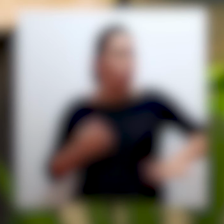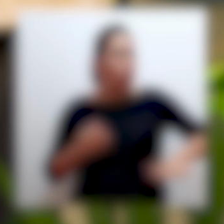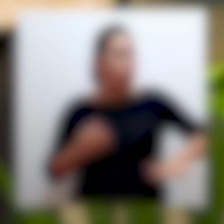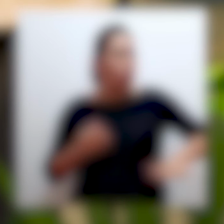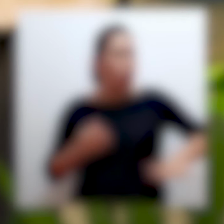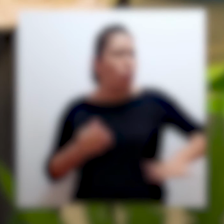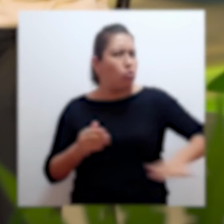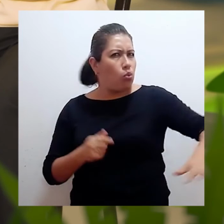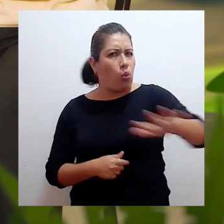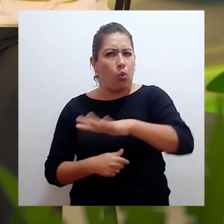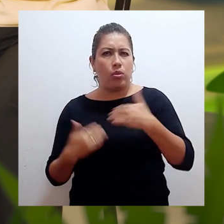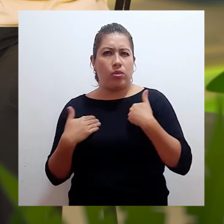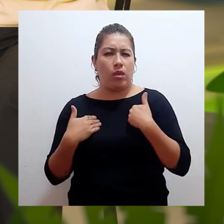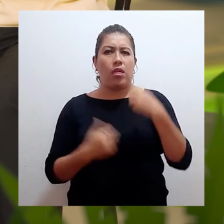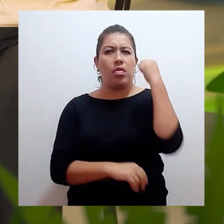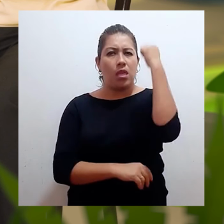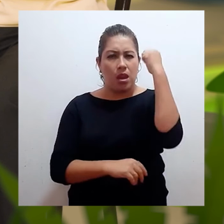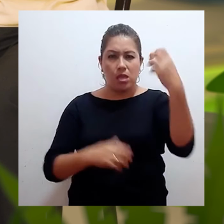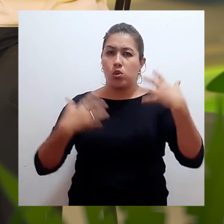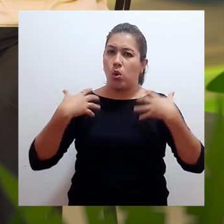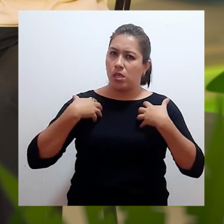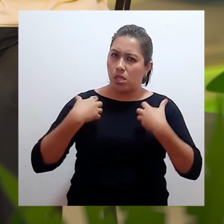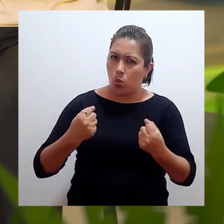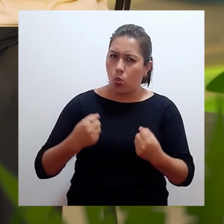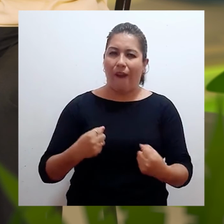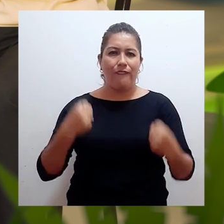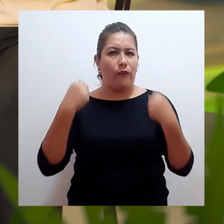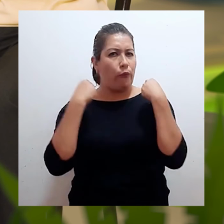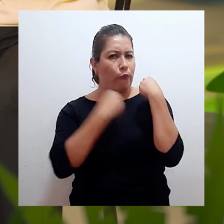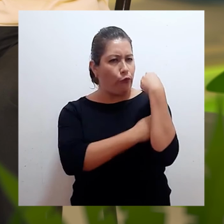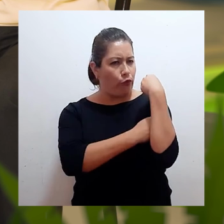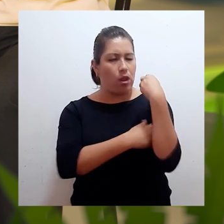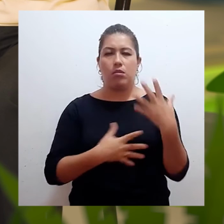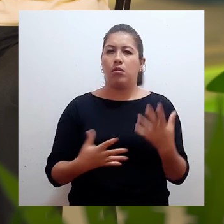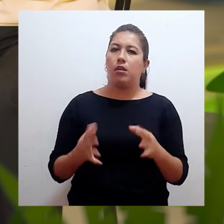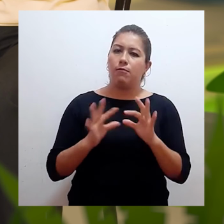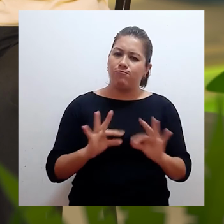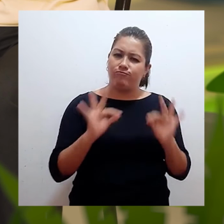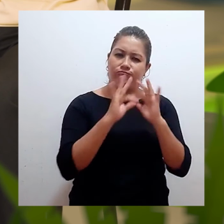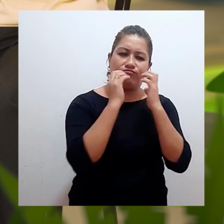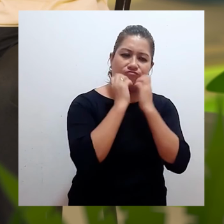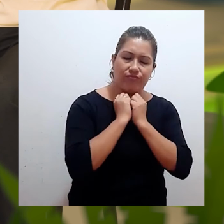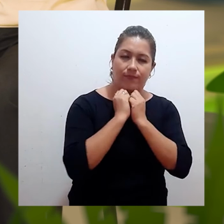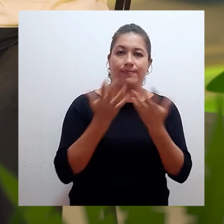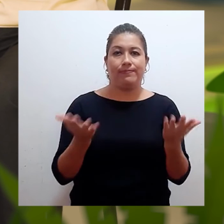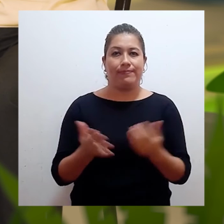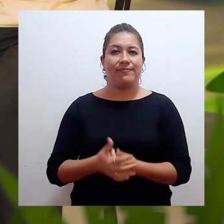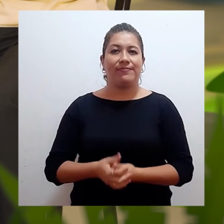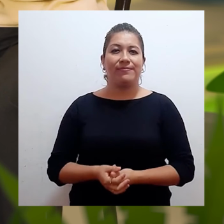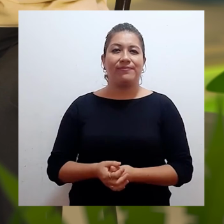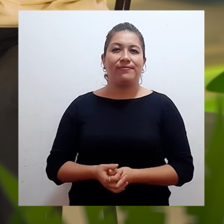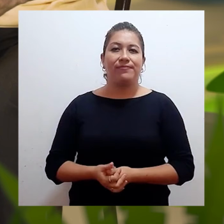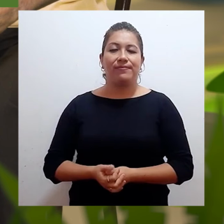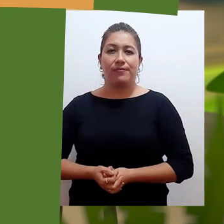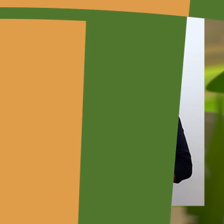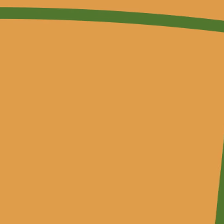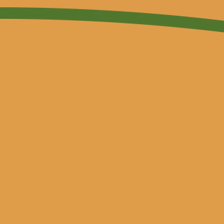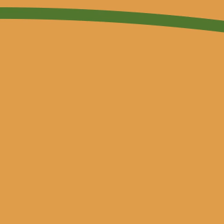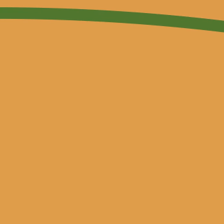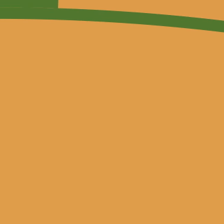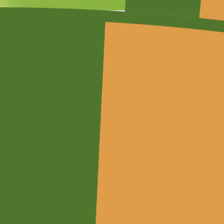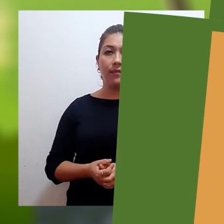e matung nang e ma idere chode salu. Nang e ma kipora e unka. Rimari nang me ni pacau